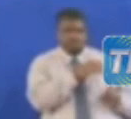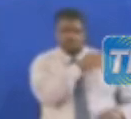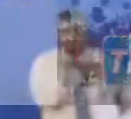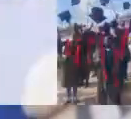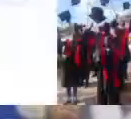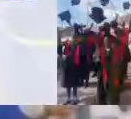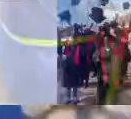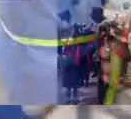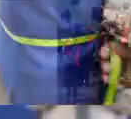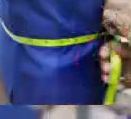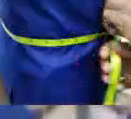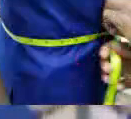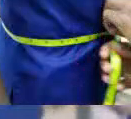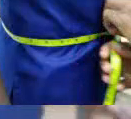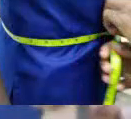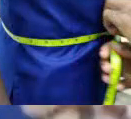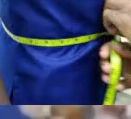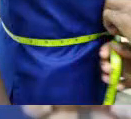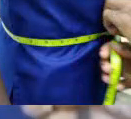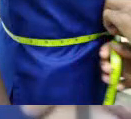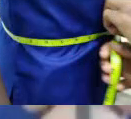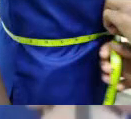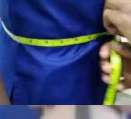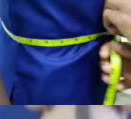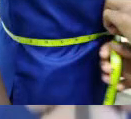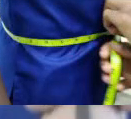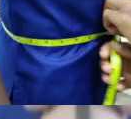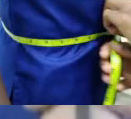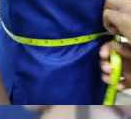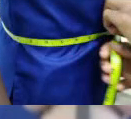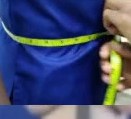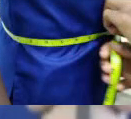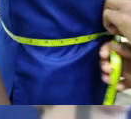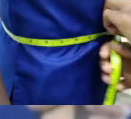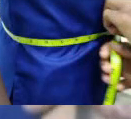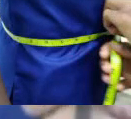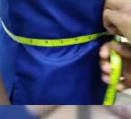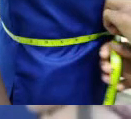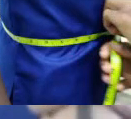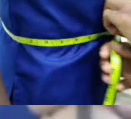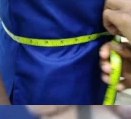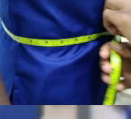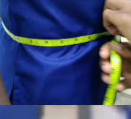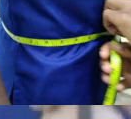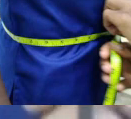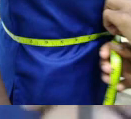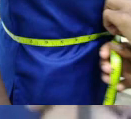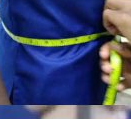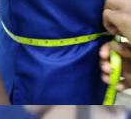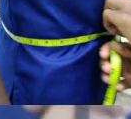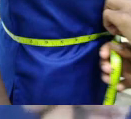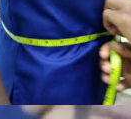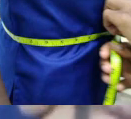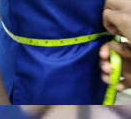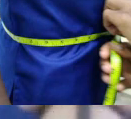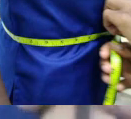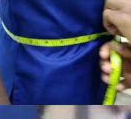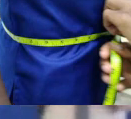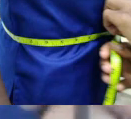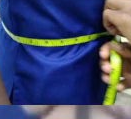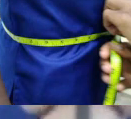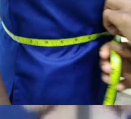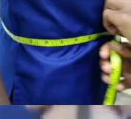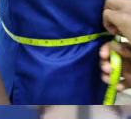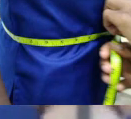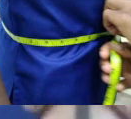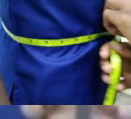rais, makamu wa rais, makamu mwenyekiti wa Chama cha Mapinduzi, katibu mkuu wa Chama cha Mapinduzi, waziri mkuu wa Jamhuri ya